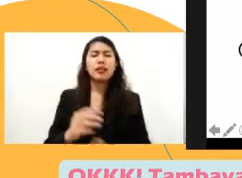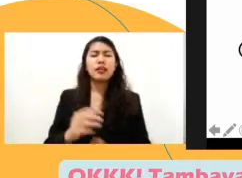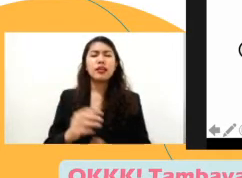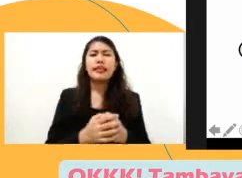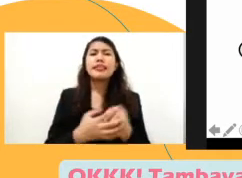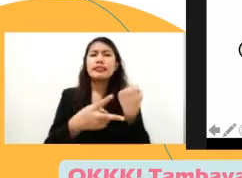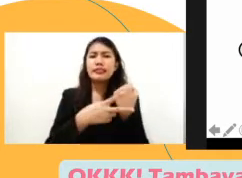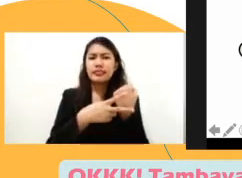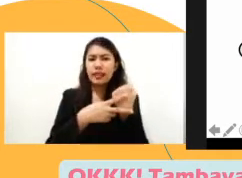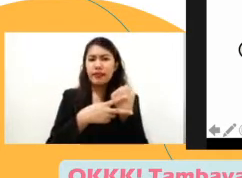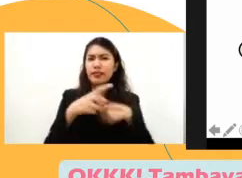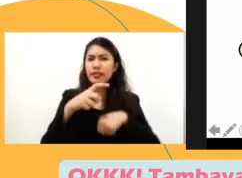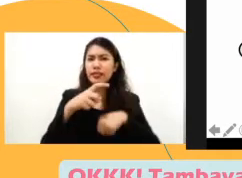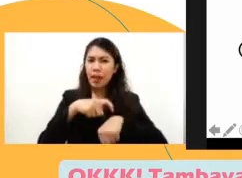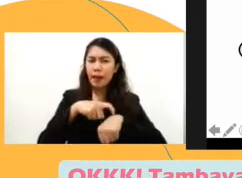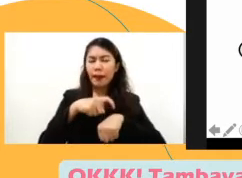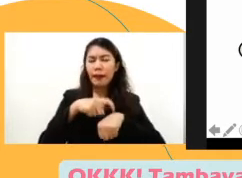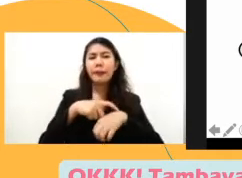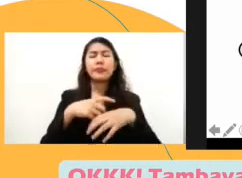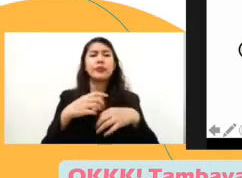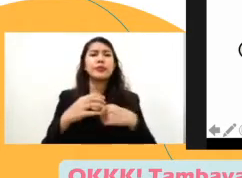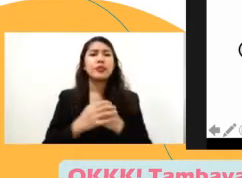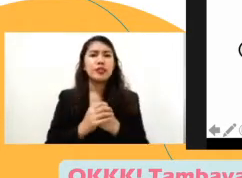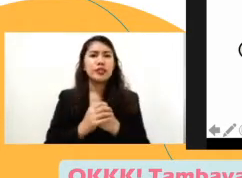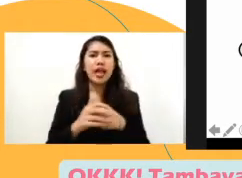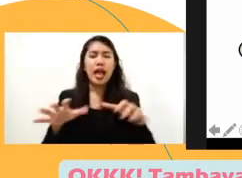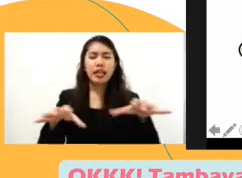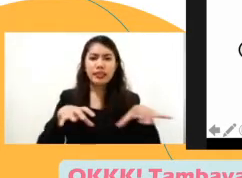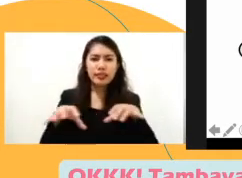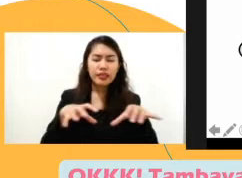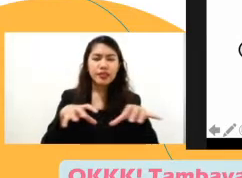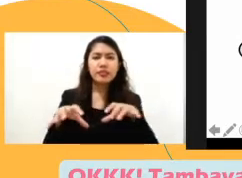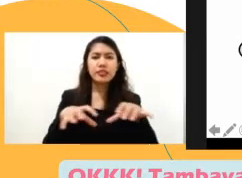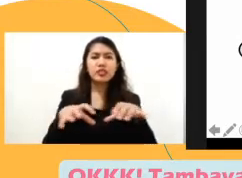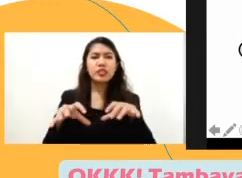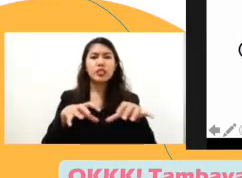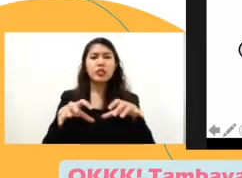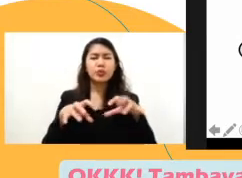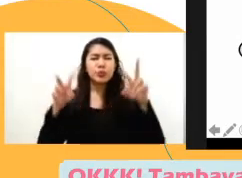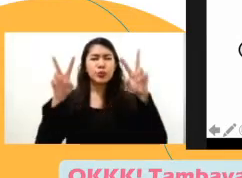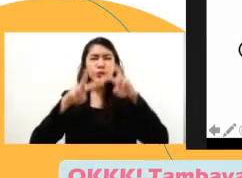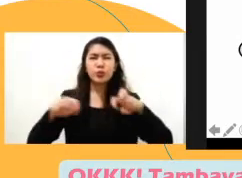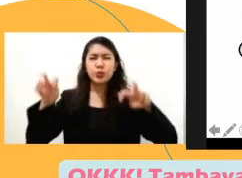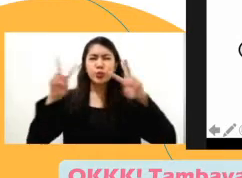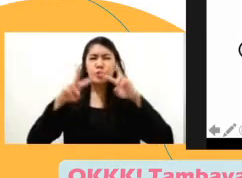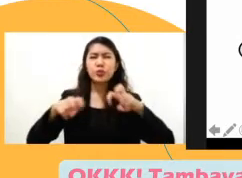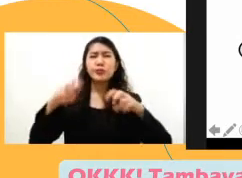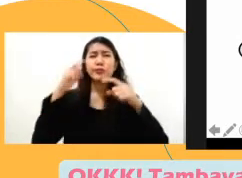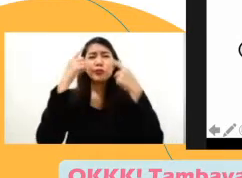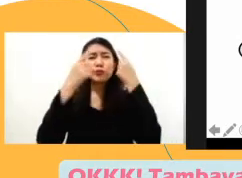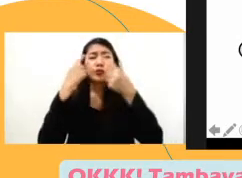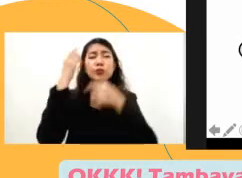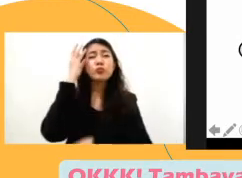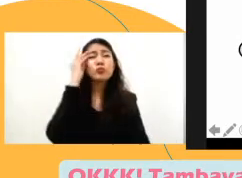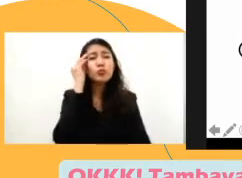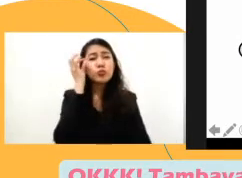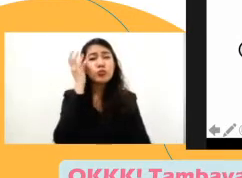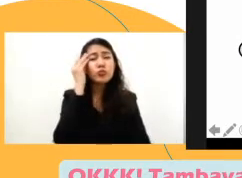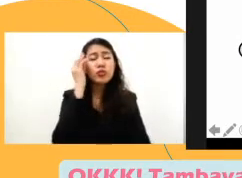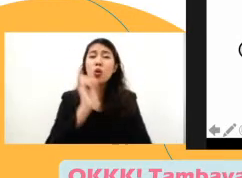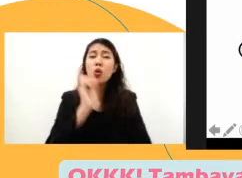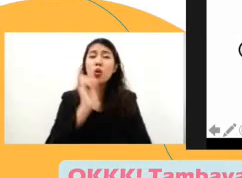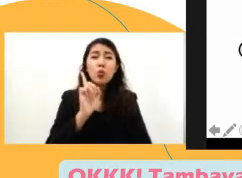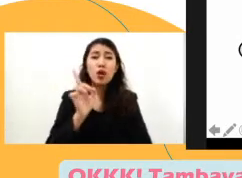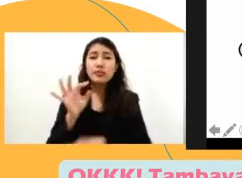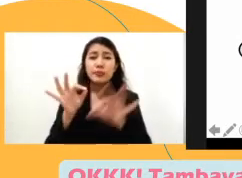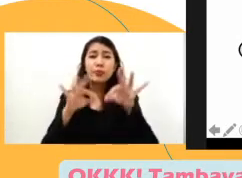at mga gawain na muling tukuyin kung ano ang mahalaga sa buhay. Kinikilala ang mga benepisyo mula